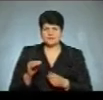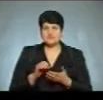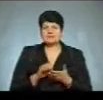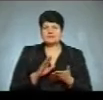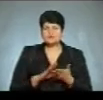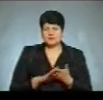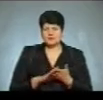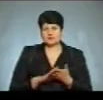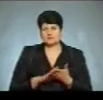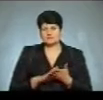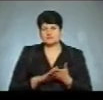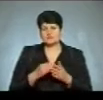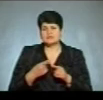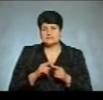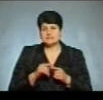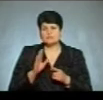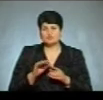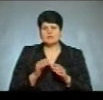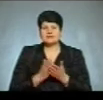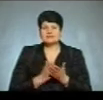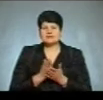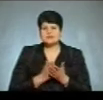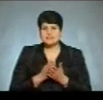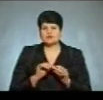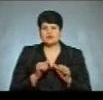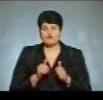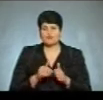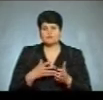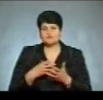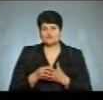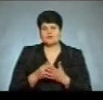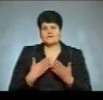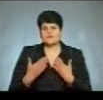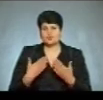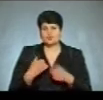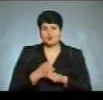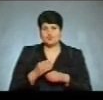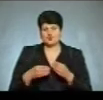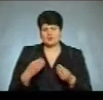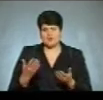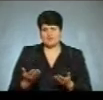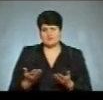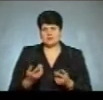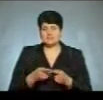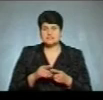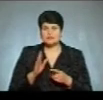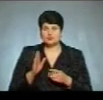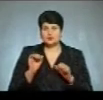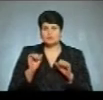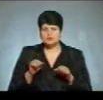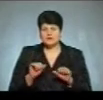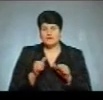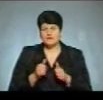Зареєструватися. Разом це буде йти стаж, оформити свої трудові відносини з роботодавцем. І тоді це буде можливість